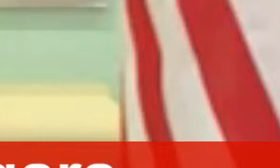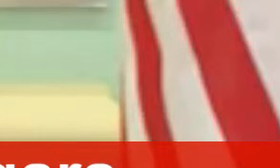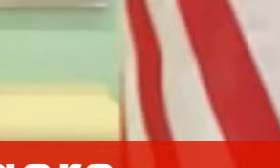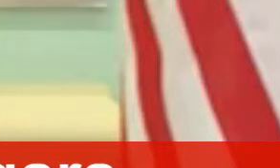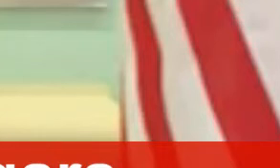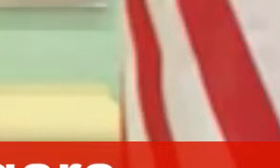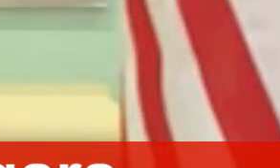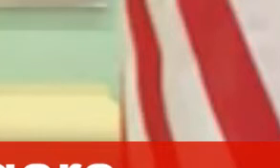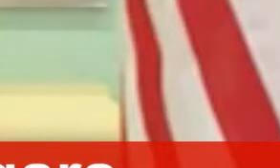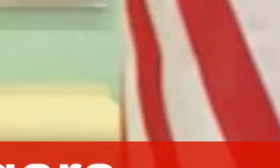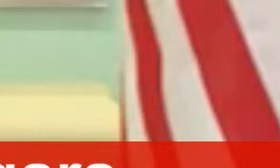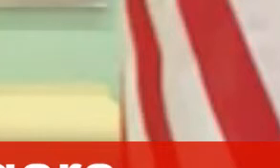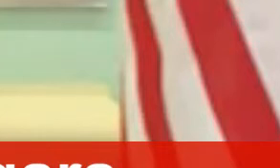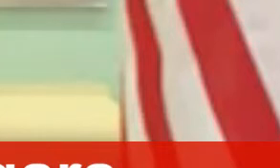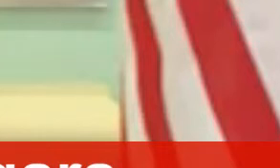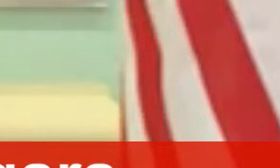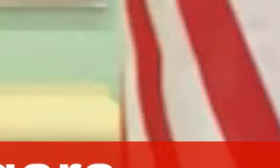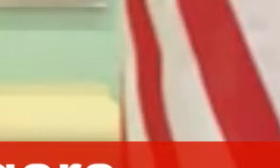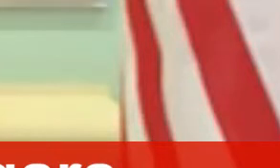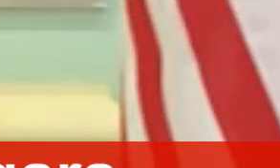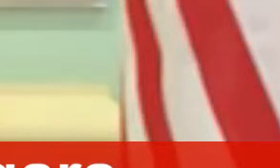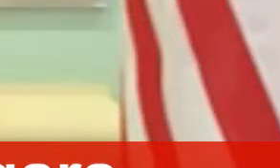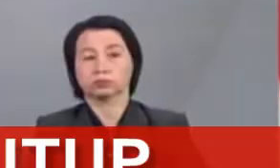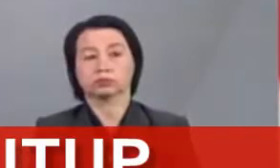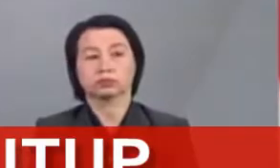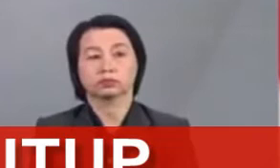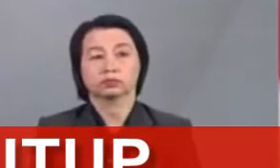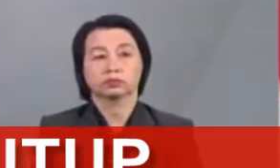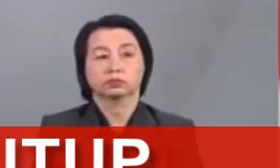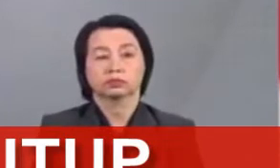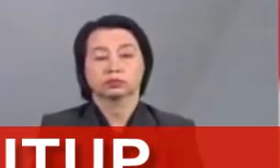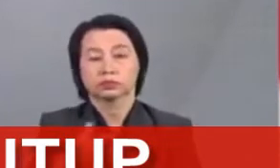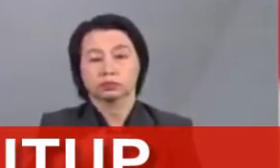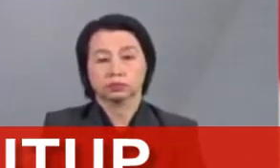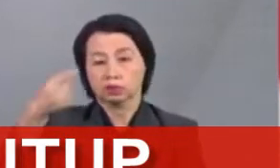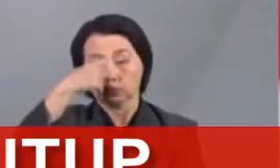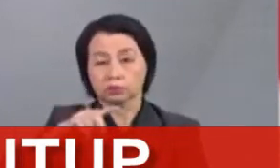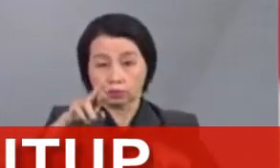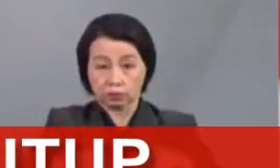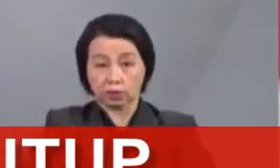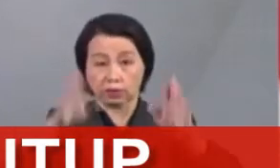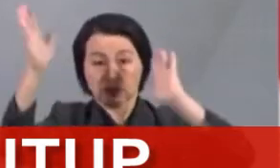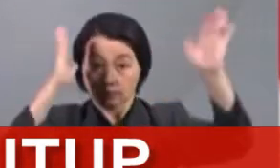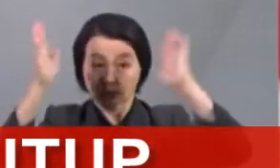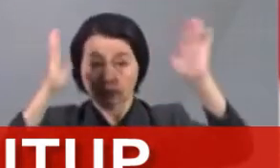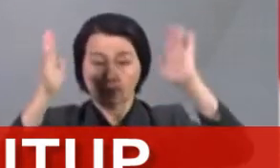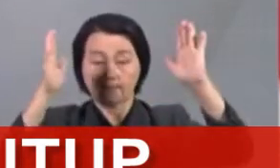test yang dibuat setibanya di lapangan terbang. Dan bagi rakyat kita yang